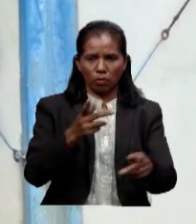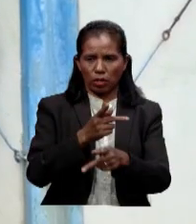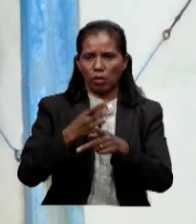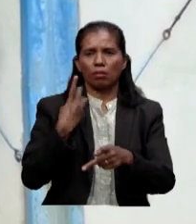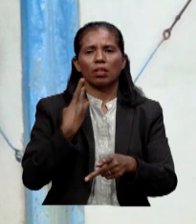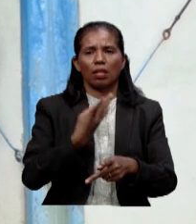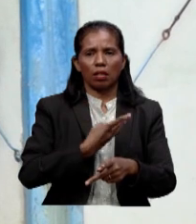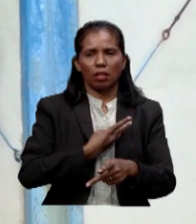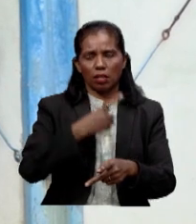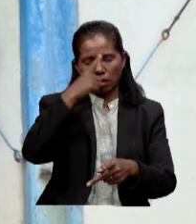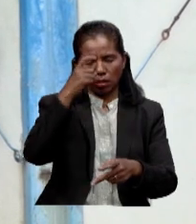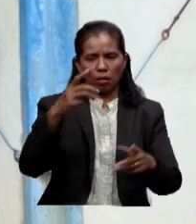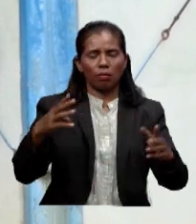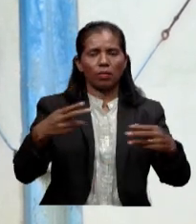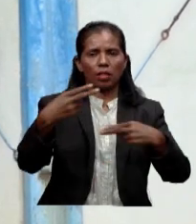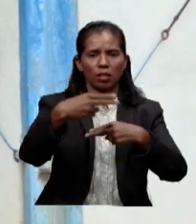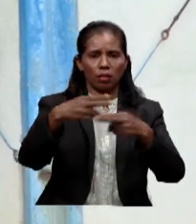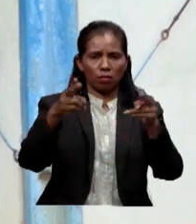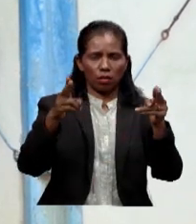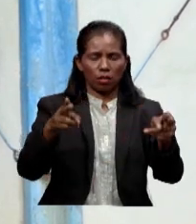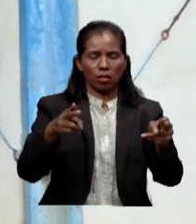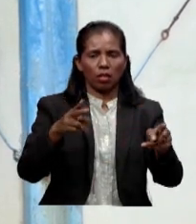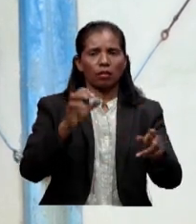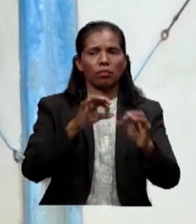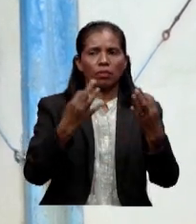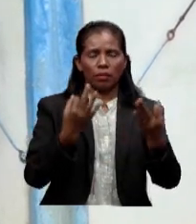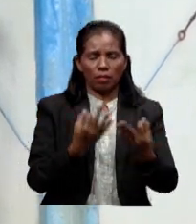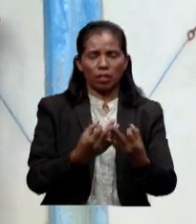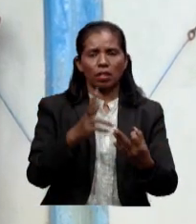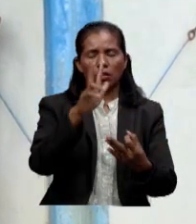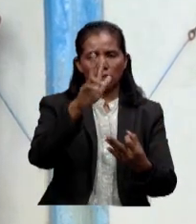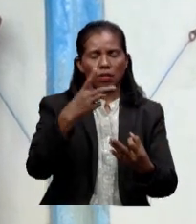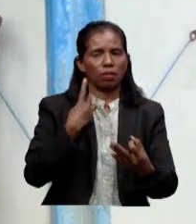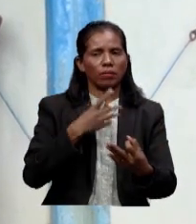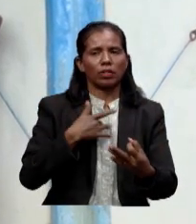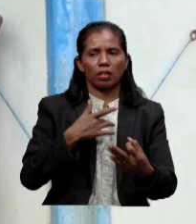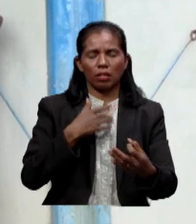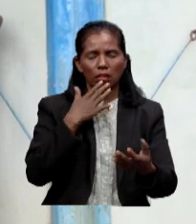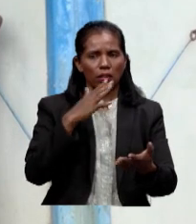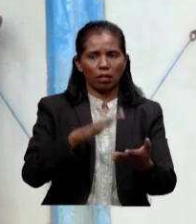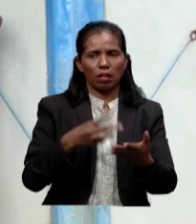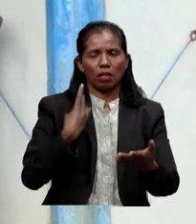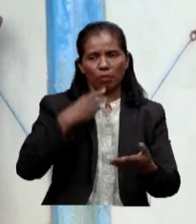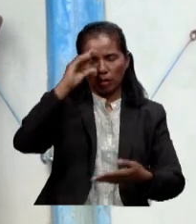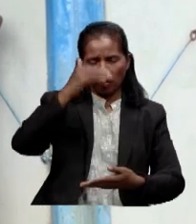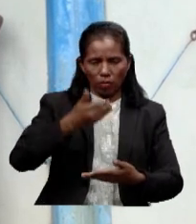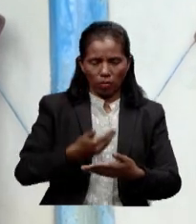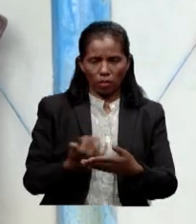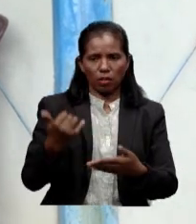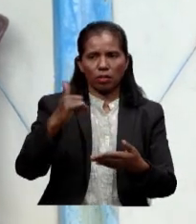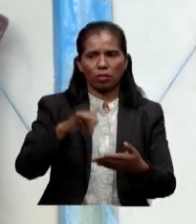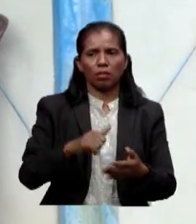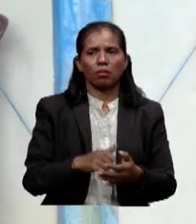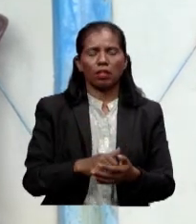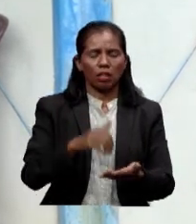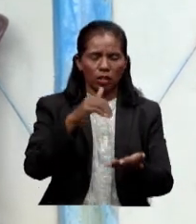ya kuartu ida ami keluarga nain tolune ami larun seguro tambah amini uang sih ramos darum atu izur